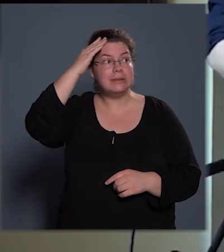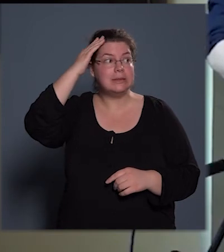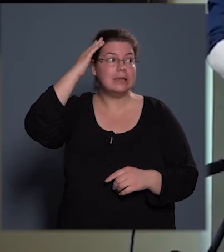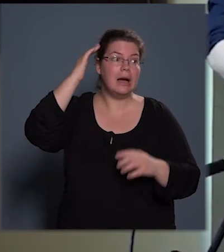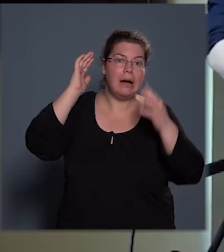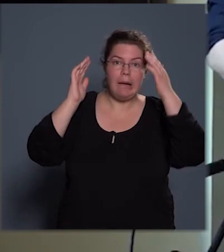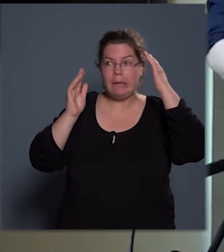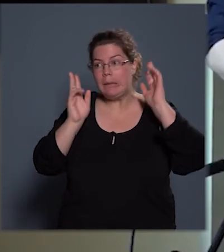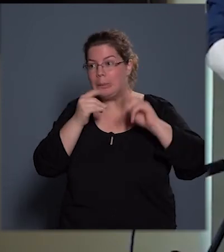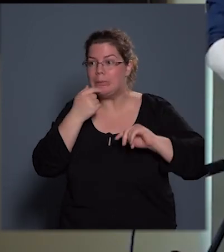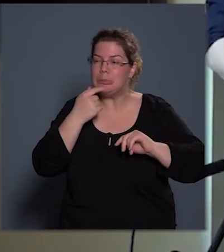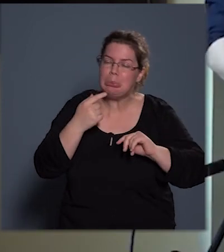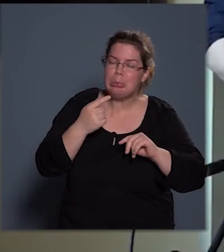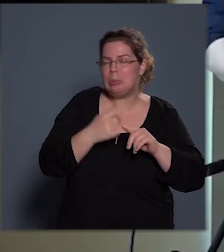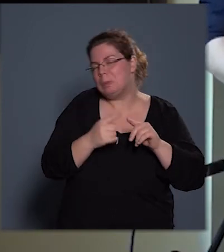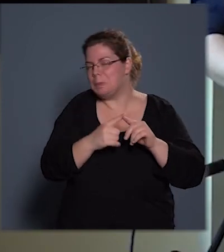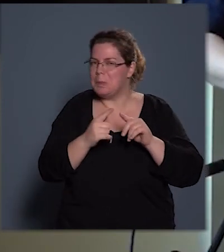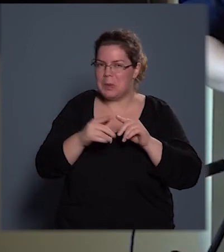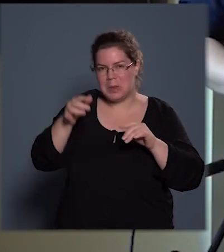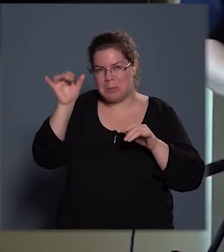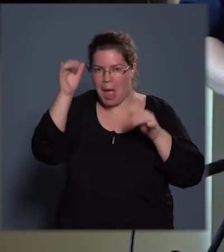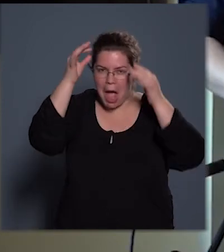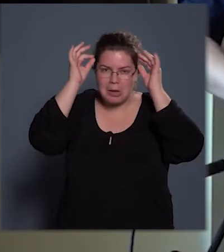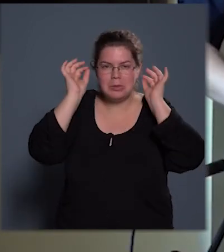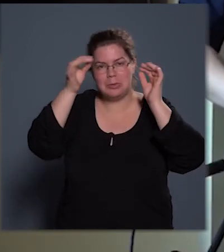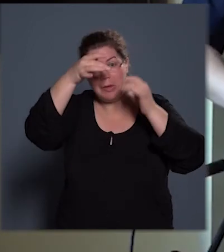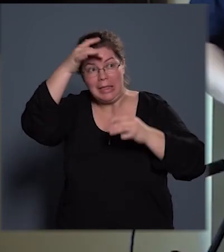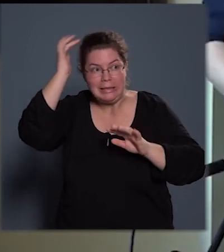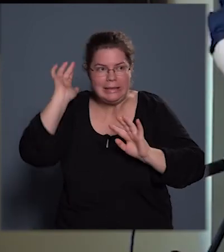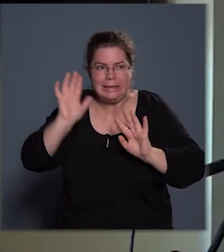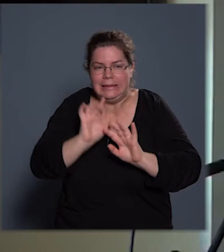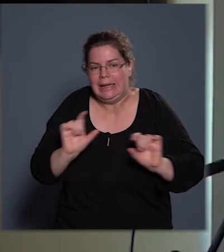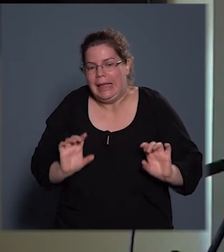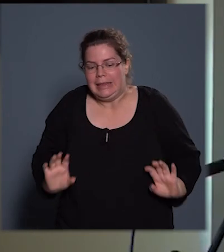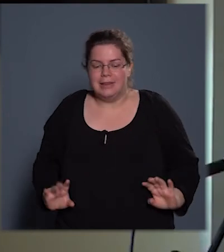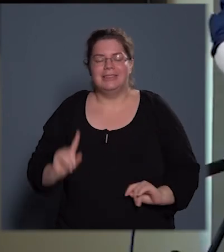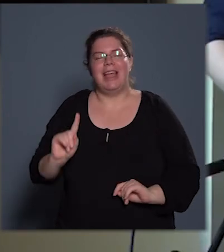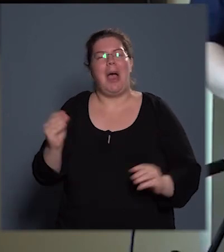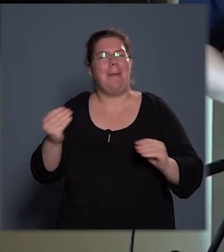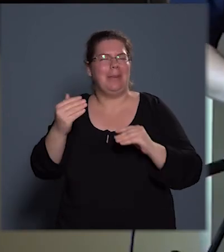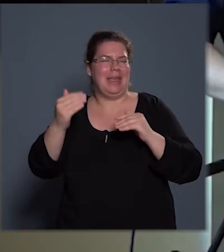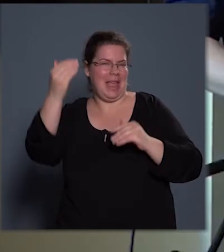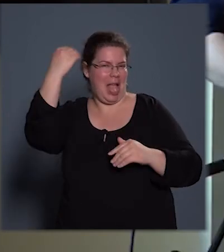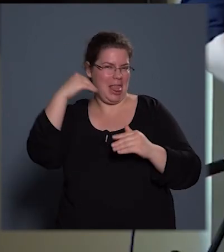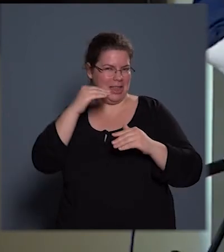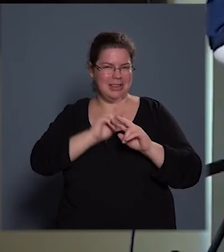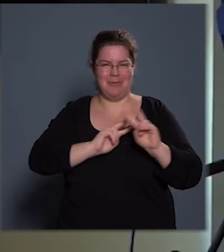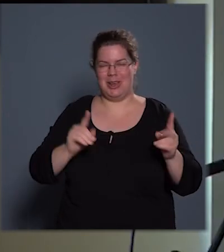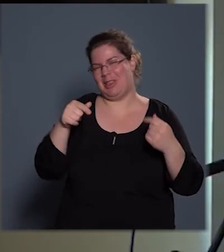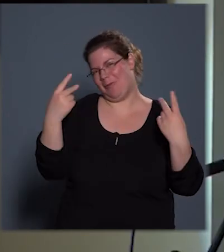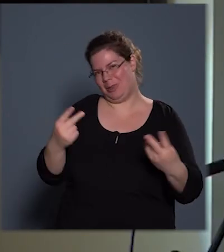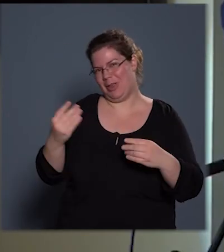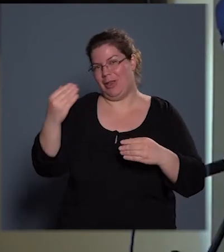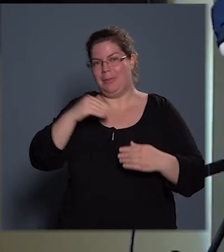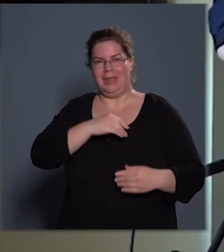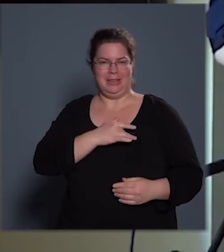tetszett említeni, egy kicsit meg is őszült, vagy egyáltalán hiányzik. De ami alatta van, az a fontos, és ami még alatta van